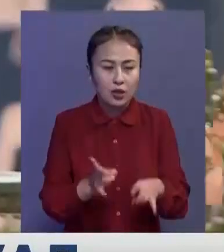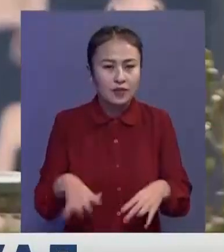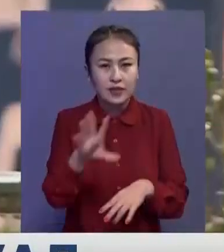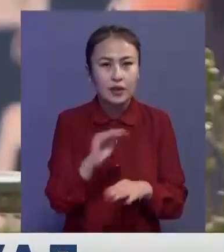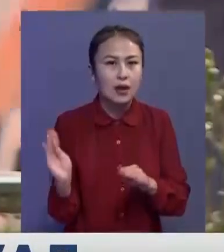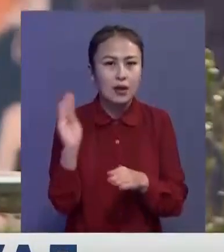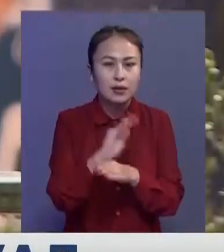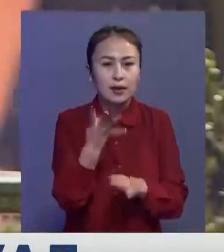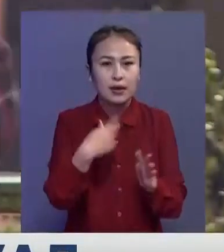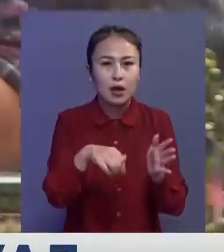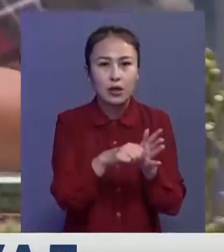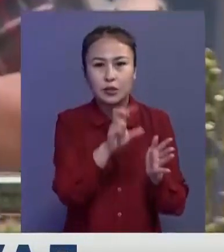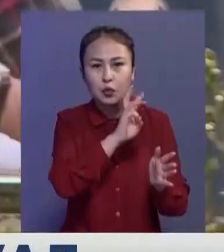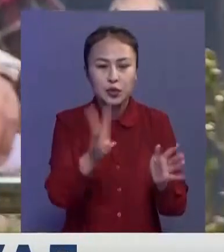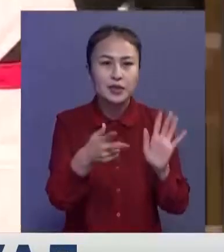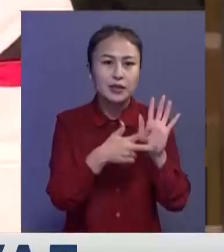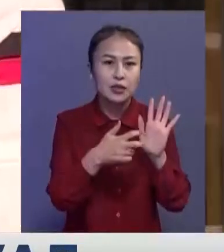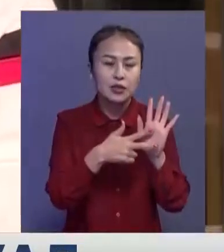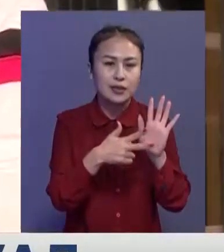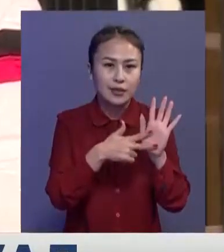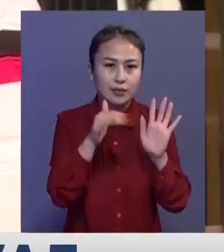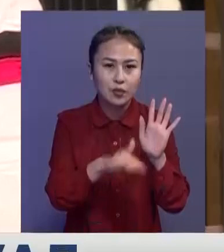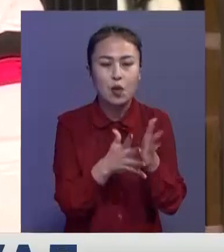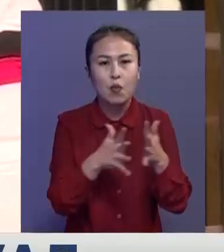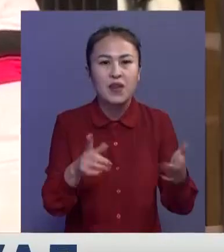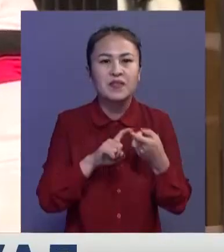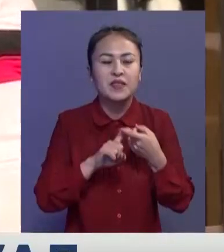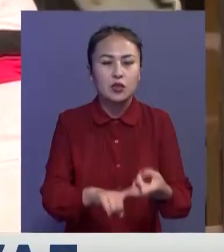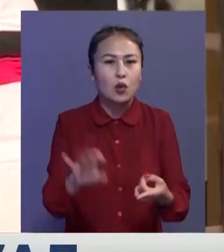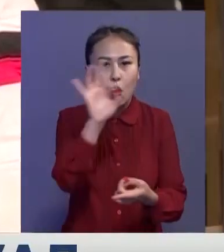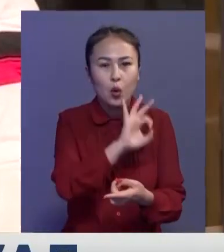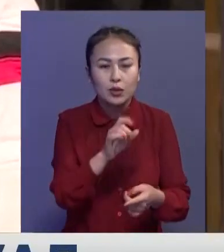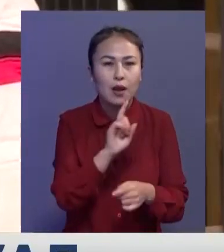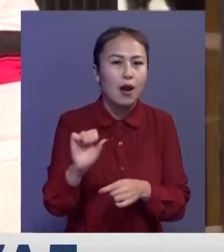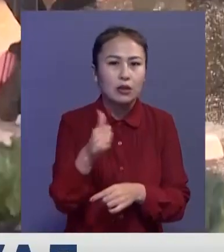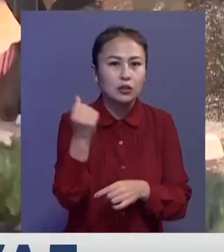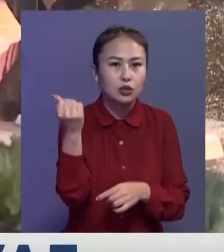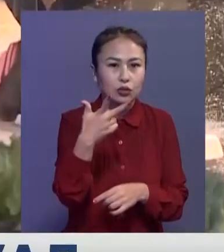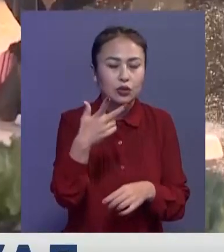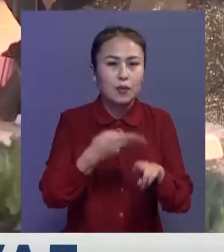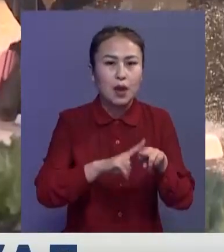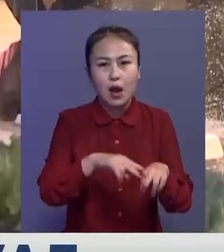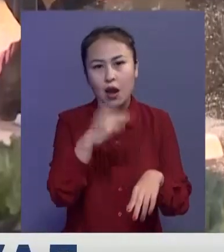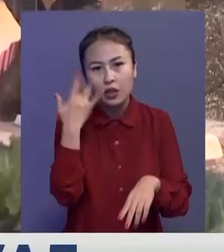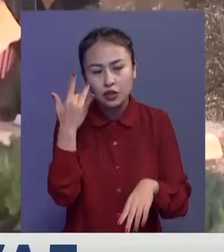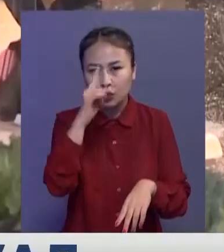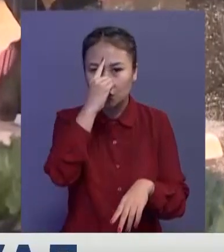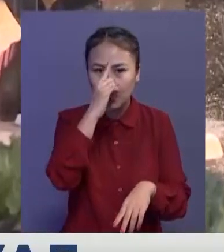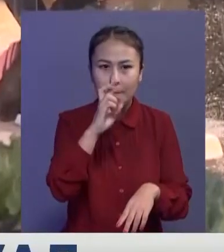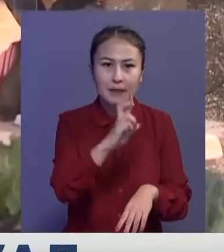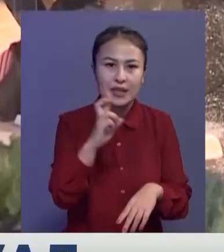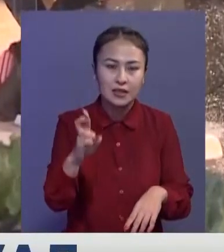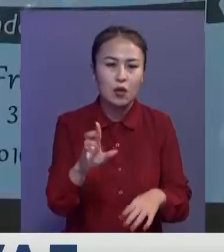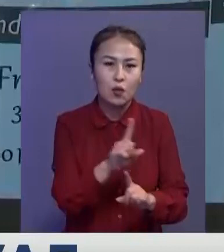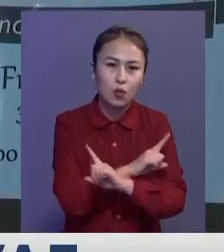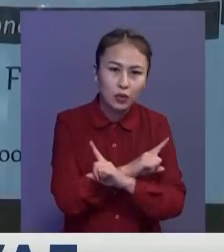қатары 46 миллион 800 мыңнан асты. Вирус жұқтыру дерегі бойынша алғашқы үштікте АқШ, Үндістан мен Бразилия тұр.